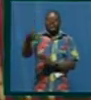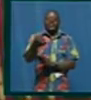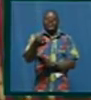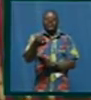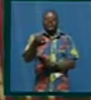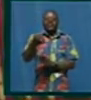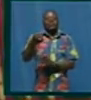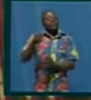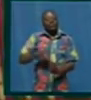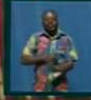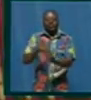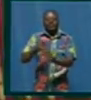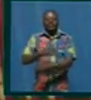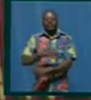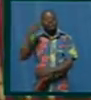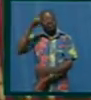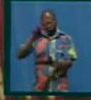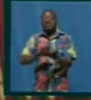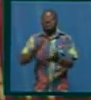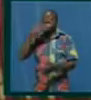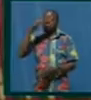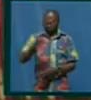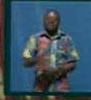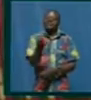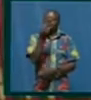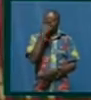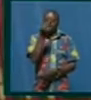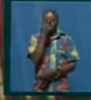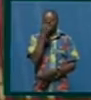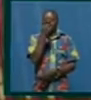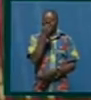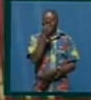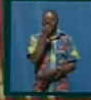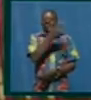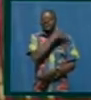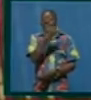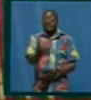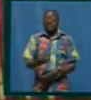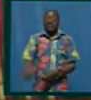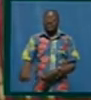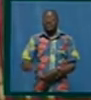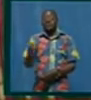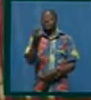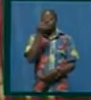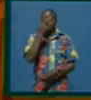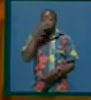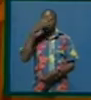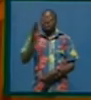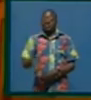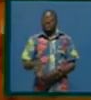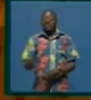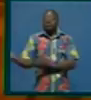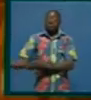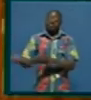suivi du dépistage des enfants malnutris. Et ces enfants malnutris qu'on dépiste, ils sont référés au